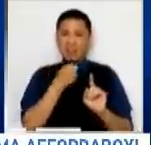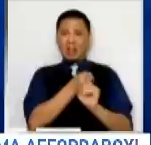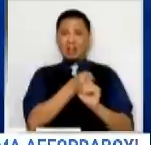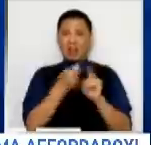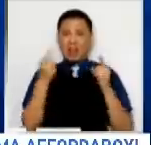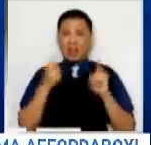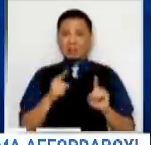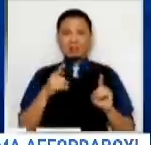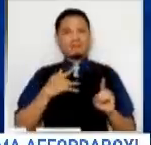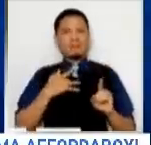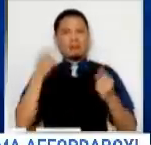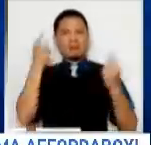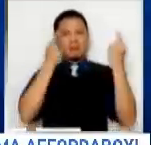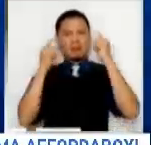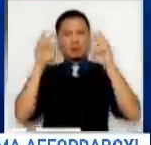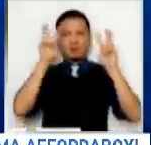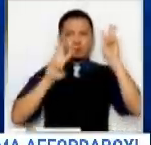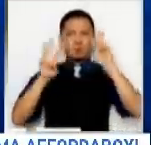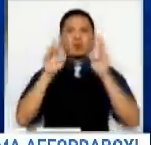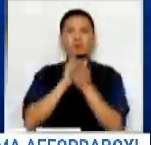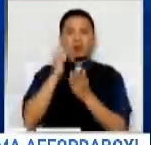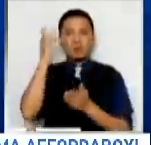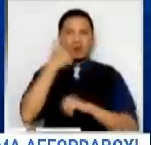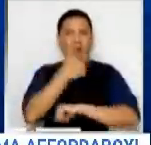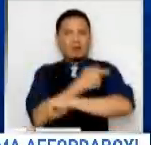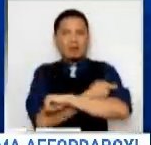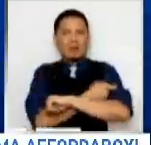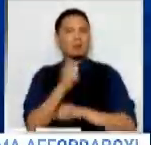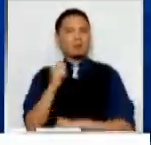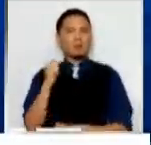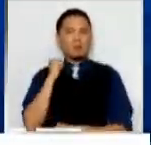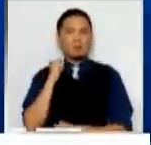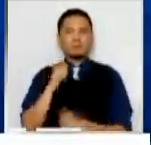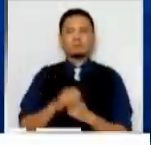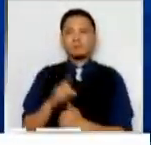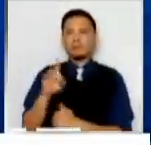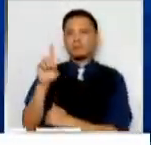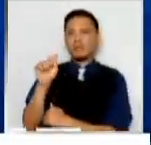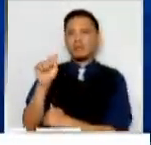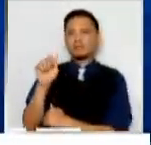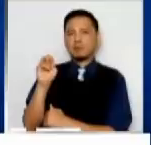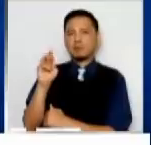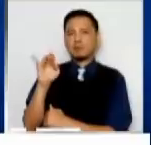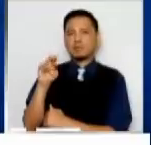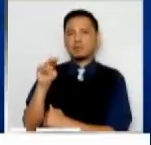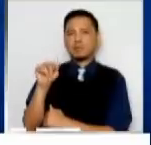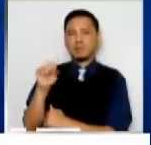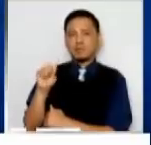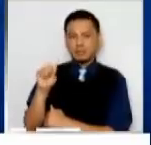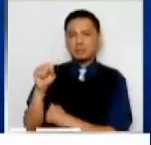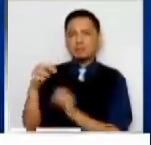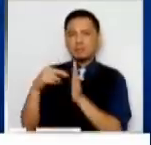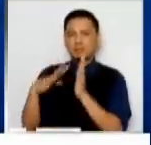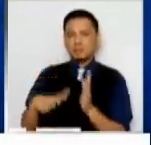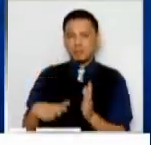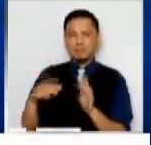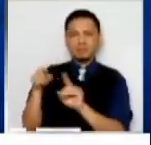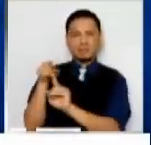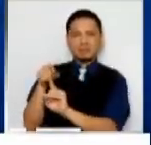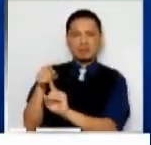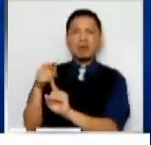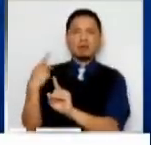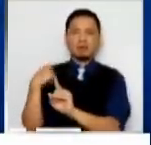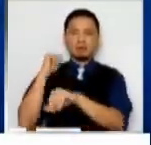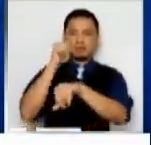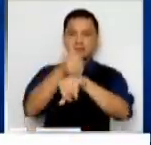ang vaccine hesitancy, inihain ni Dasmariñas City Representative Elpidio Barzaga Jr. ang House Bill 9252